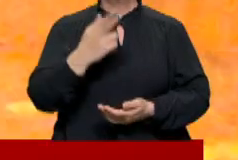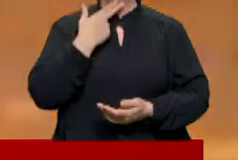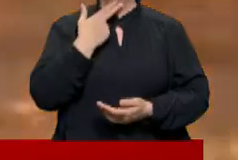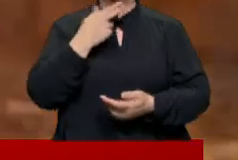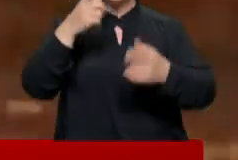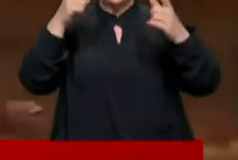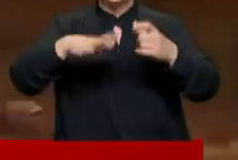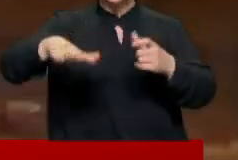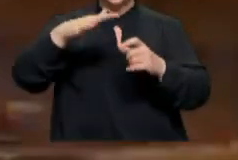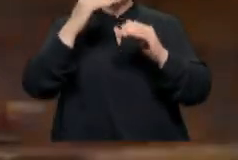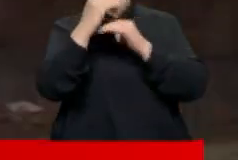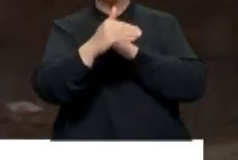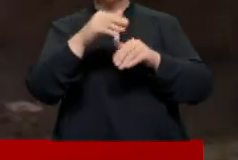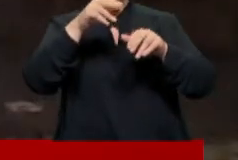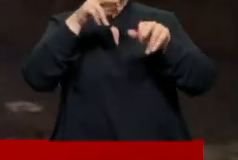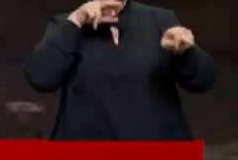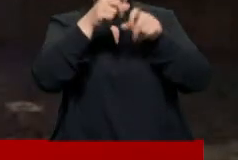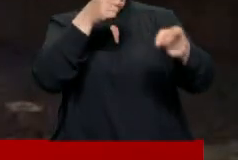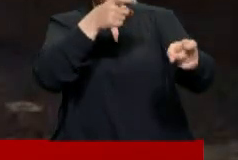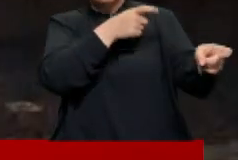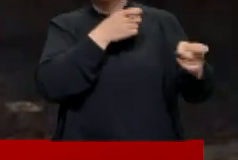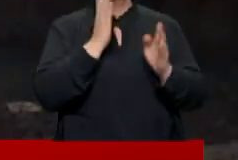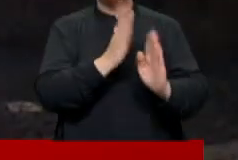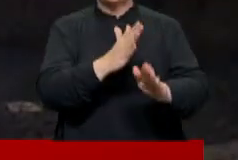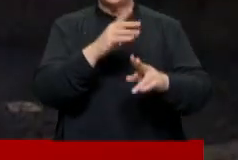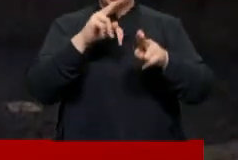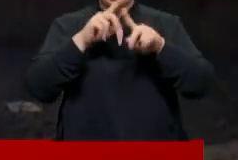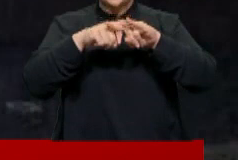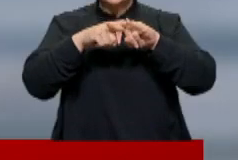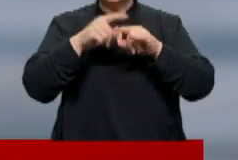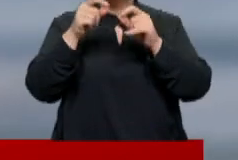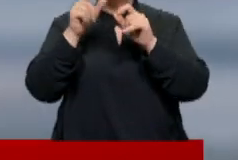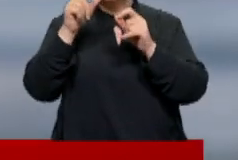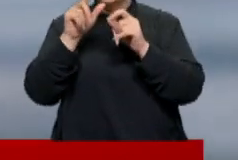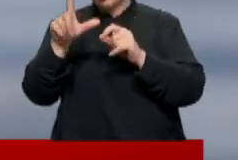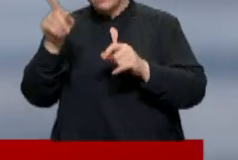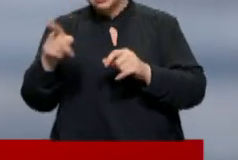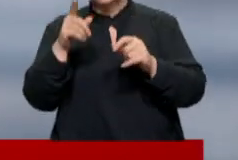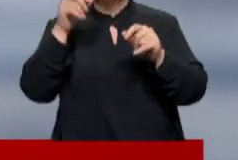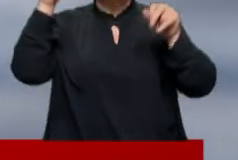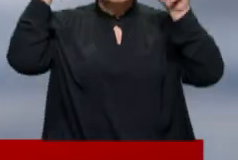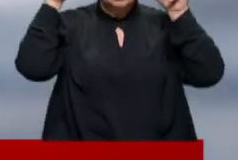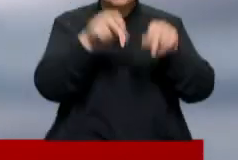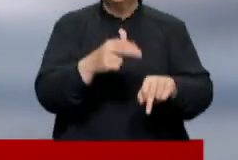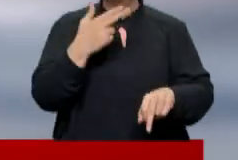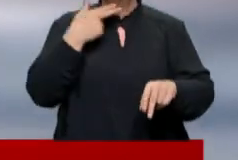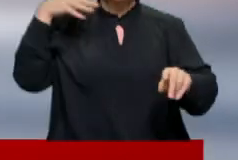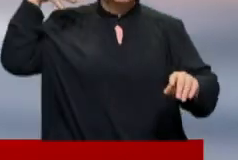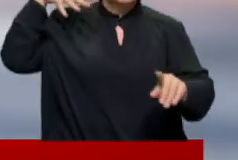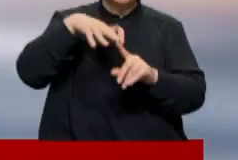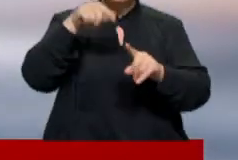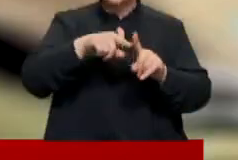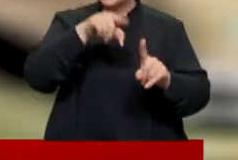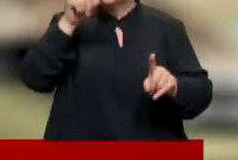Rusya ülkede sivillere yönelik saldırılarını da sürdürdü. Kharkiv ve Mykolaiv kentlerini hedef aldı. Rus saldırılarında